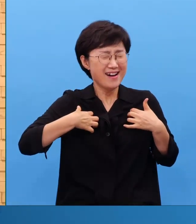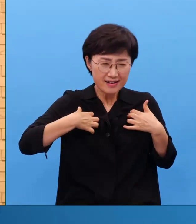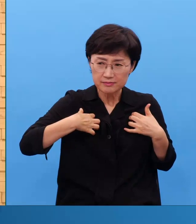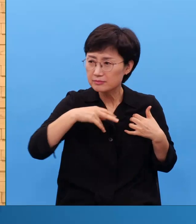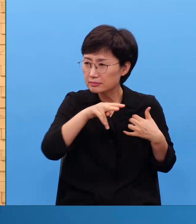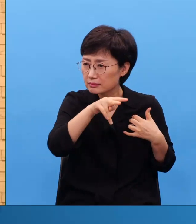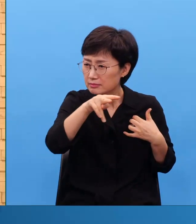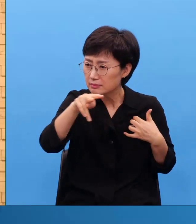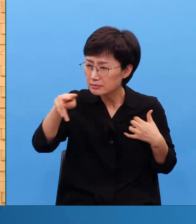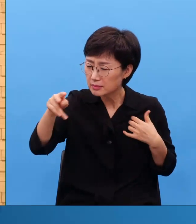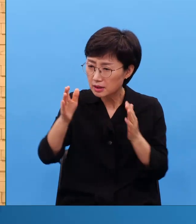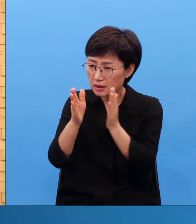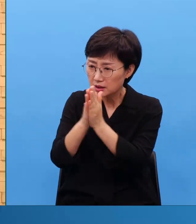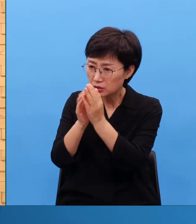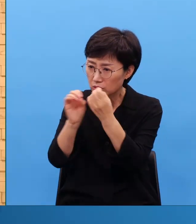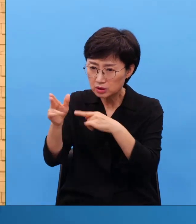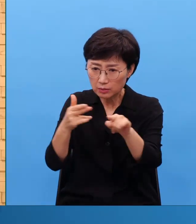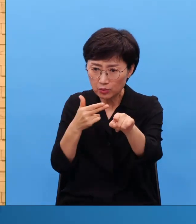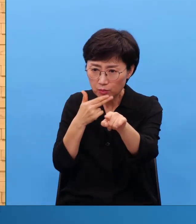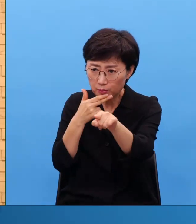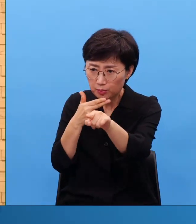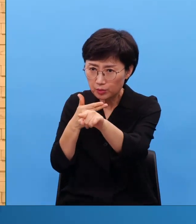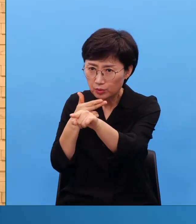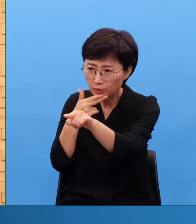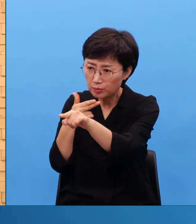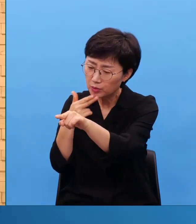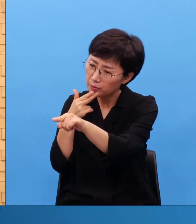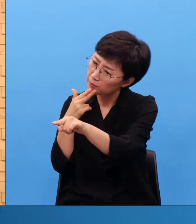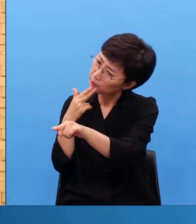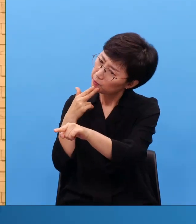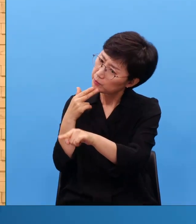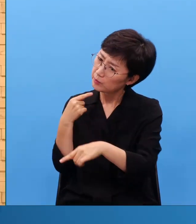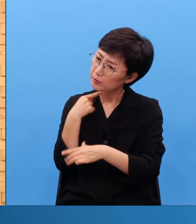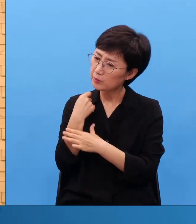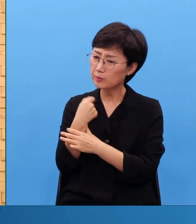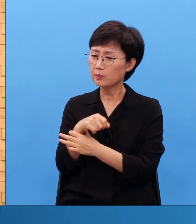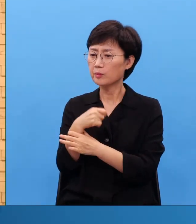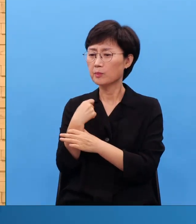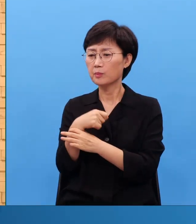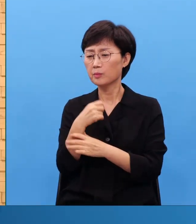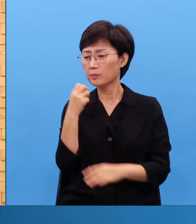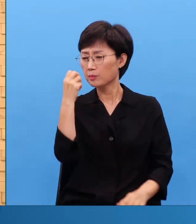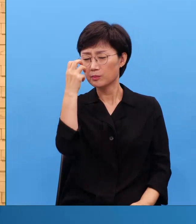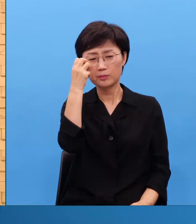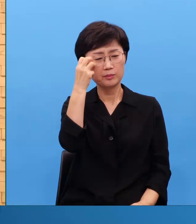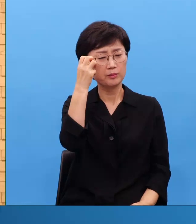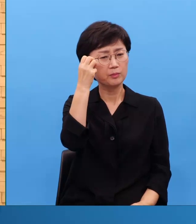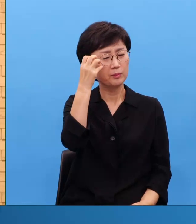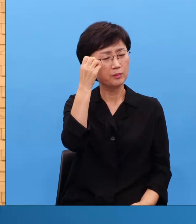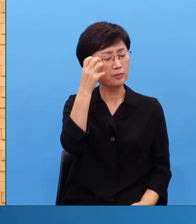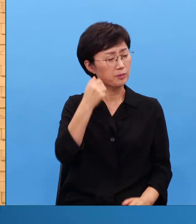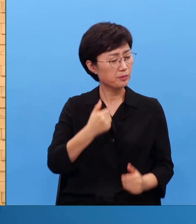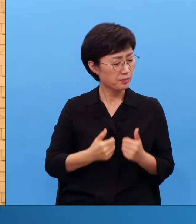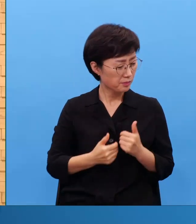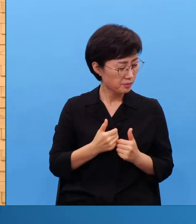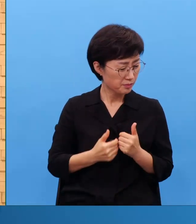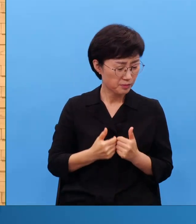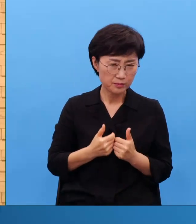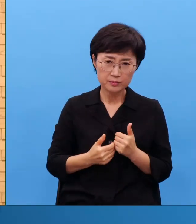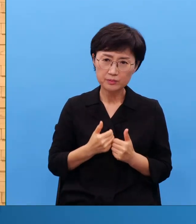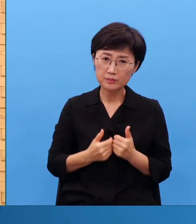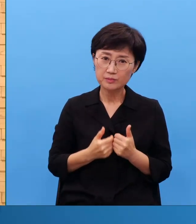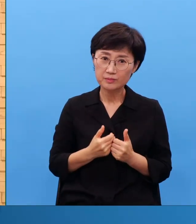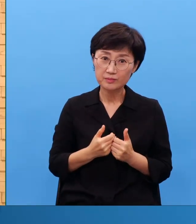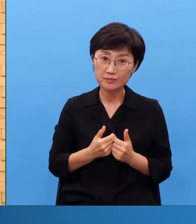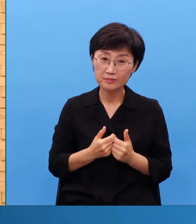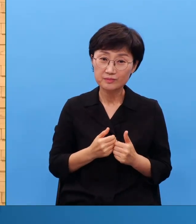받아. 이게 아마 눈치상으로 보일 겁니다. You'll start to sense that as a new believer, you receive baptism and you're part of this church now, but you